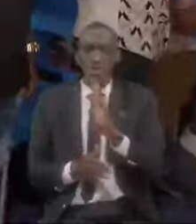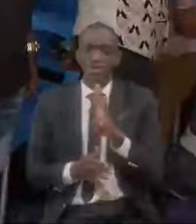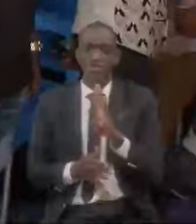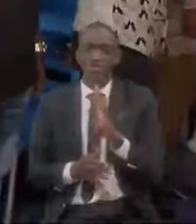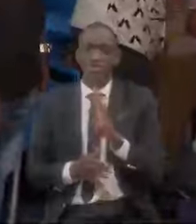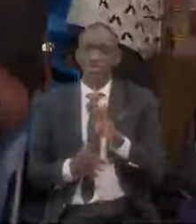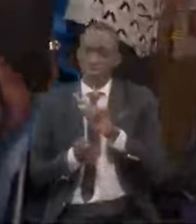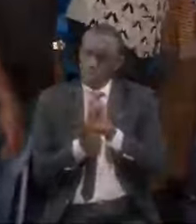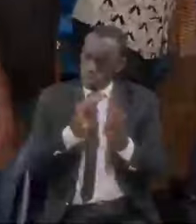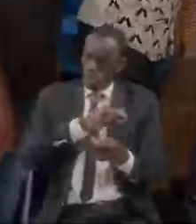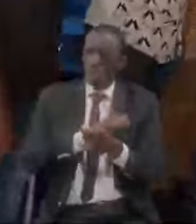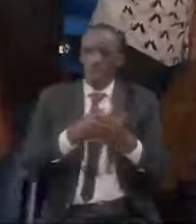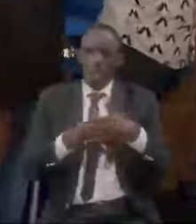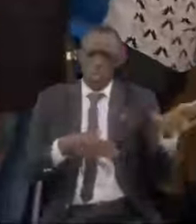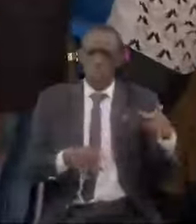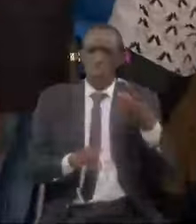détourne-toi de ces choses.